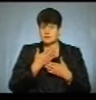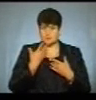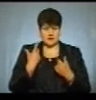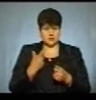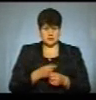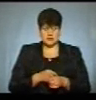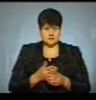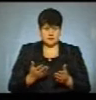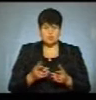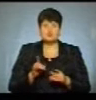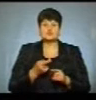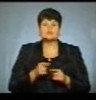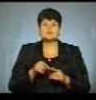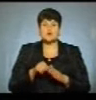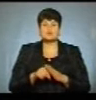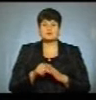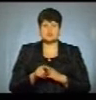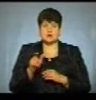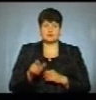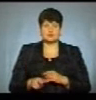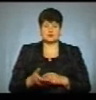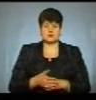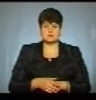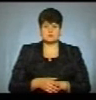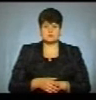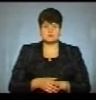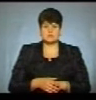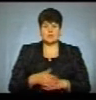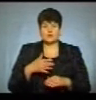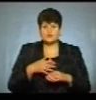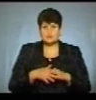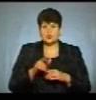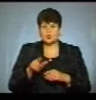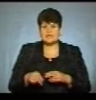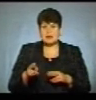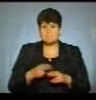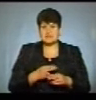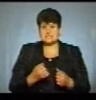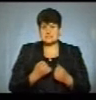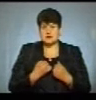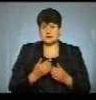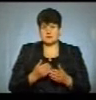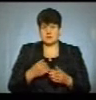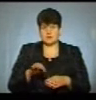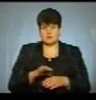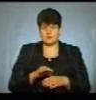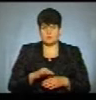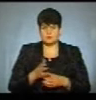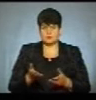щеплення, що це означає для людини? Розумієте, людина беззахисна перед хворобою. І